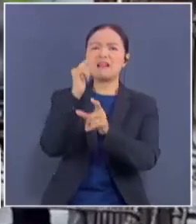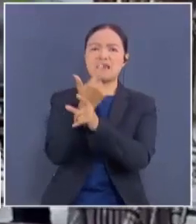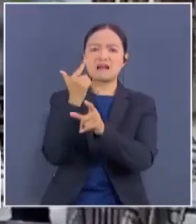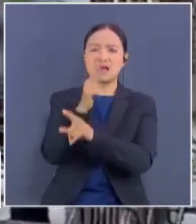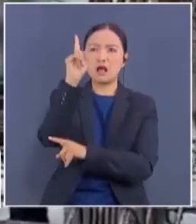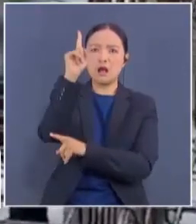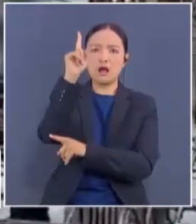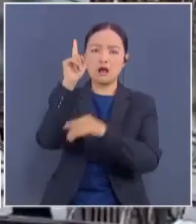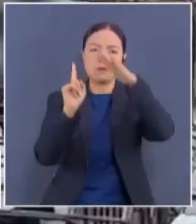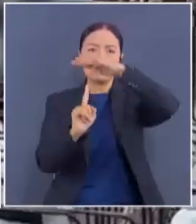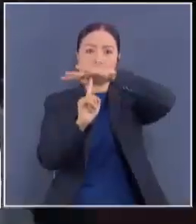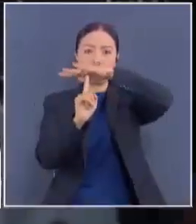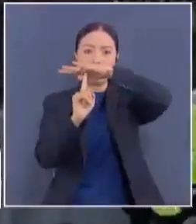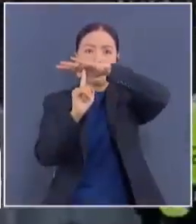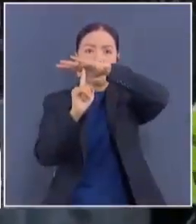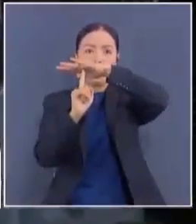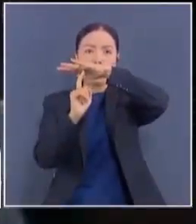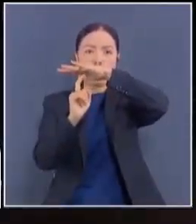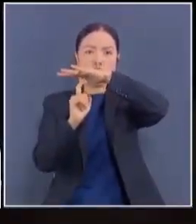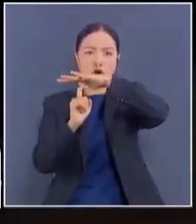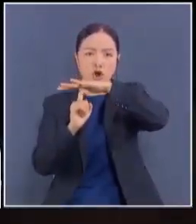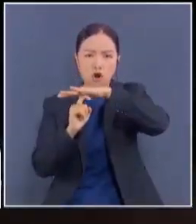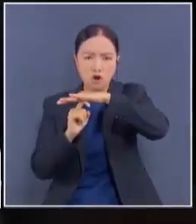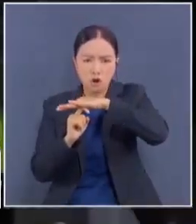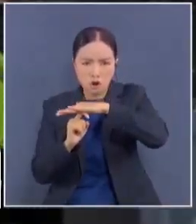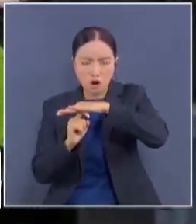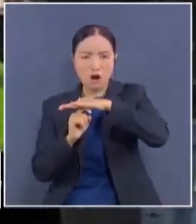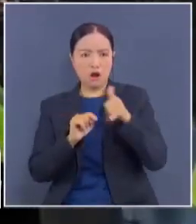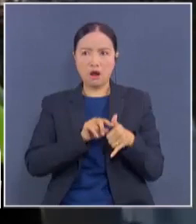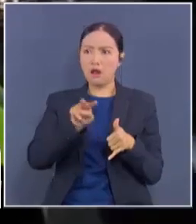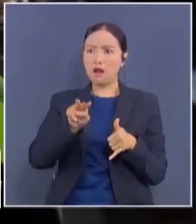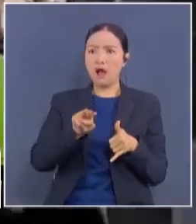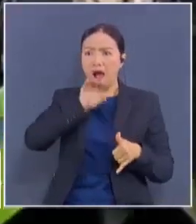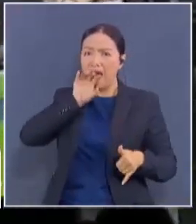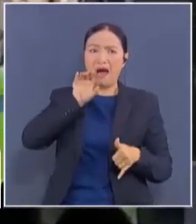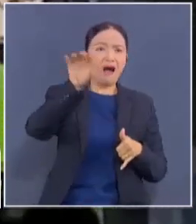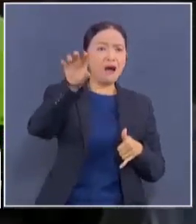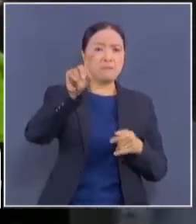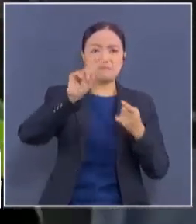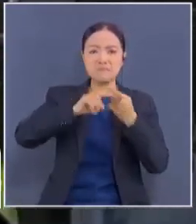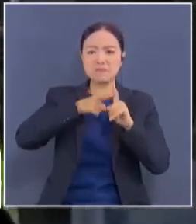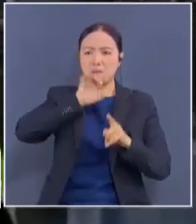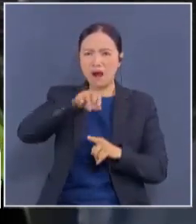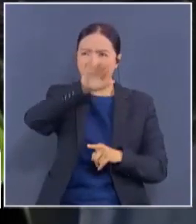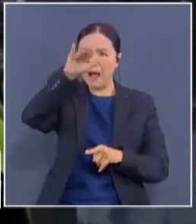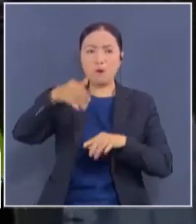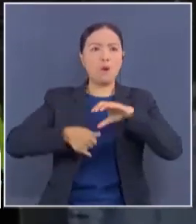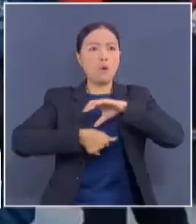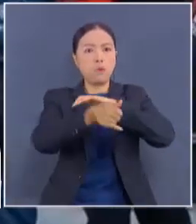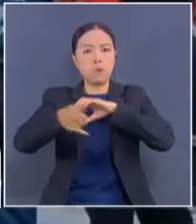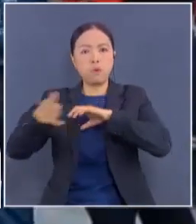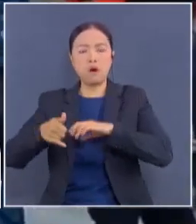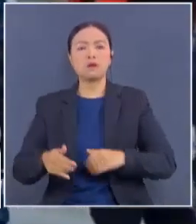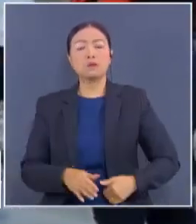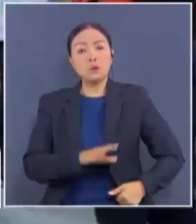คือค้ำยันที่เห็นค้ำอยู่เนี่ยงอแบบผิดสังเกตอะค่ะตัดสินใจตะโกนบอกเพื่อนอดถ้าไม่อย่างนั้นนะคะ